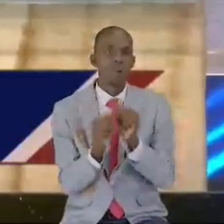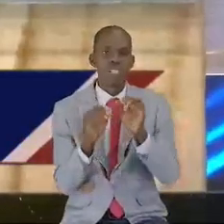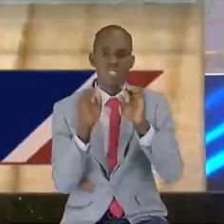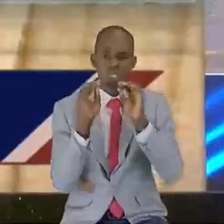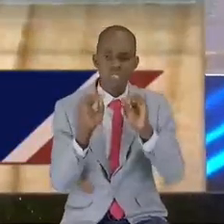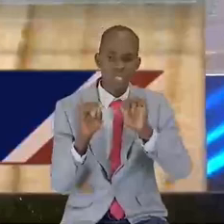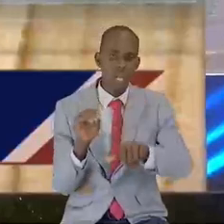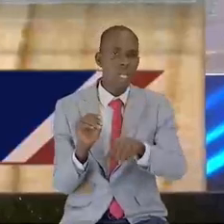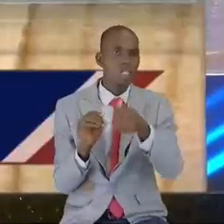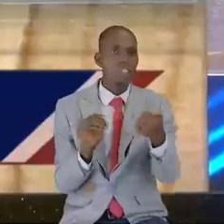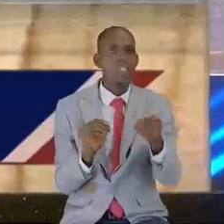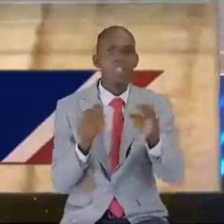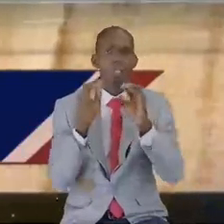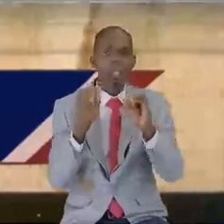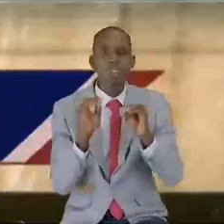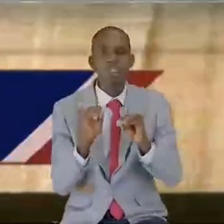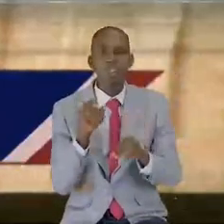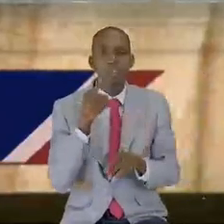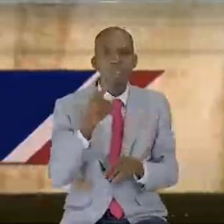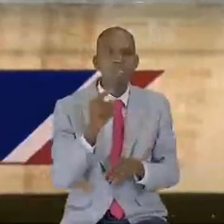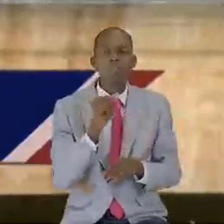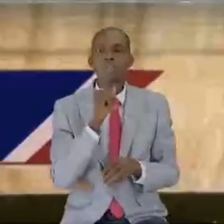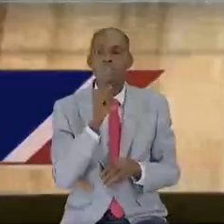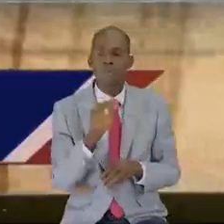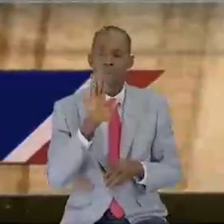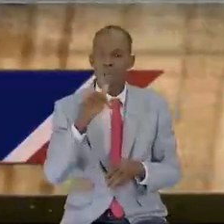tu ne t'enseignes pas toi-même.